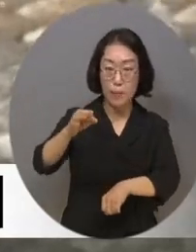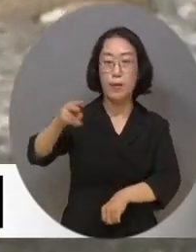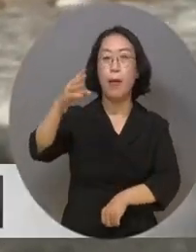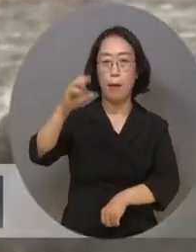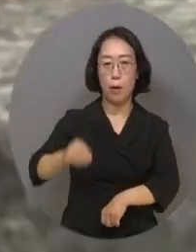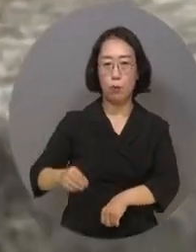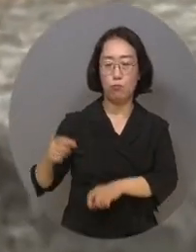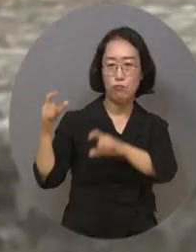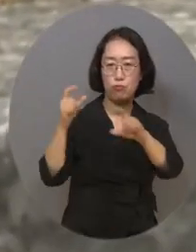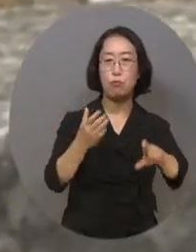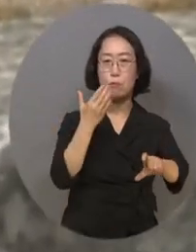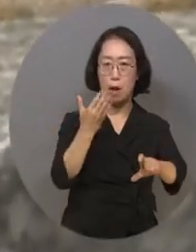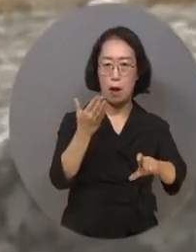부과하도록 했습니다